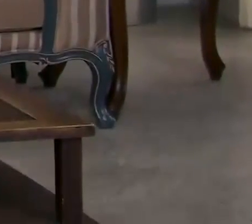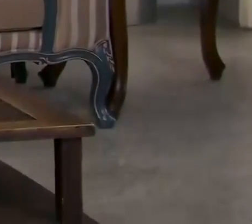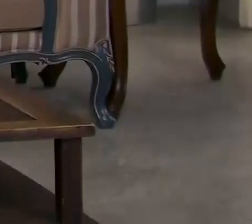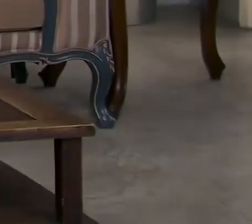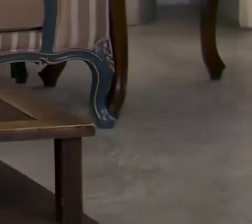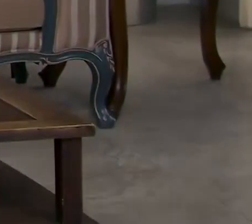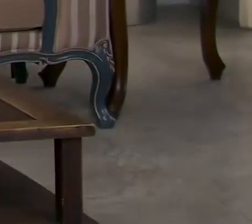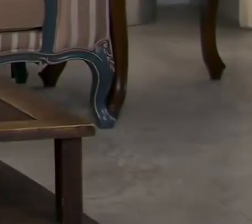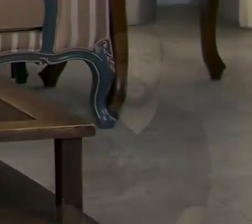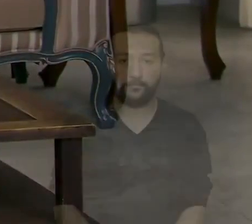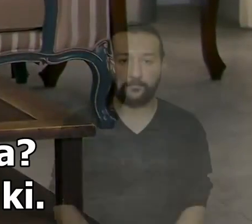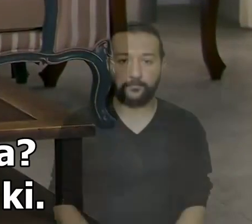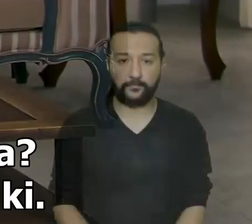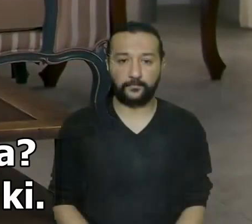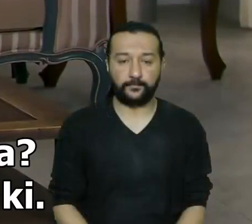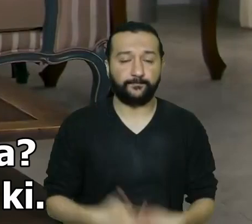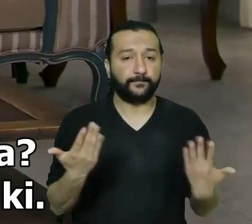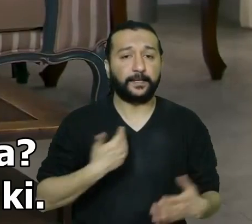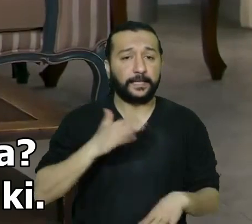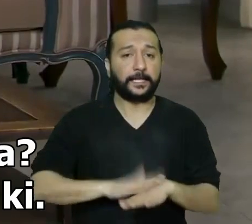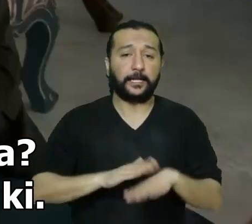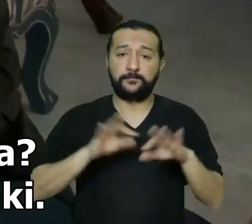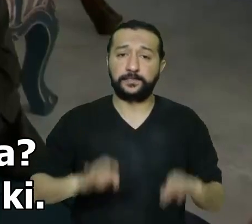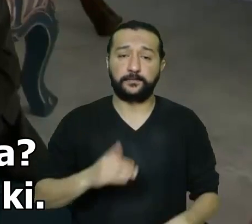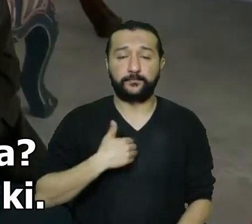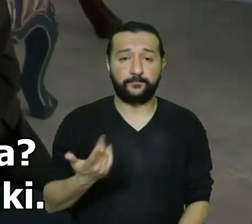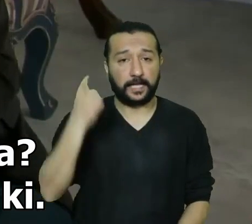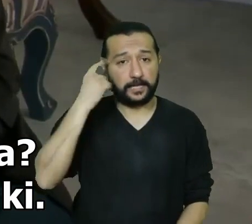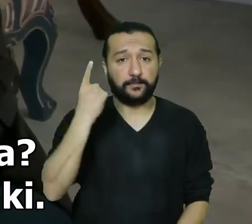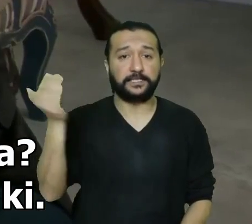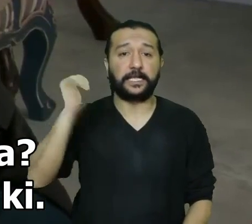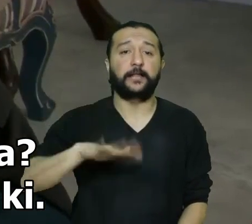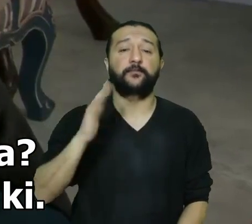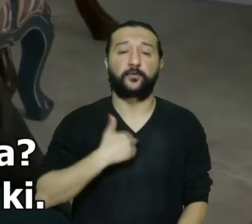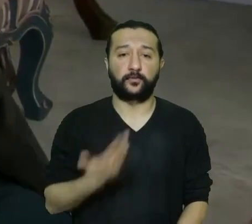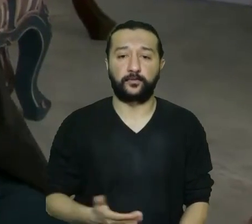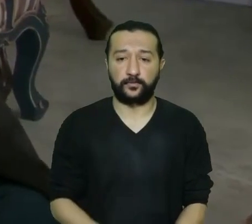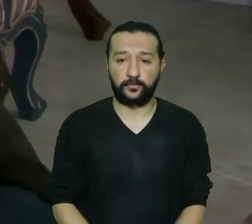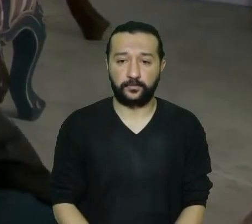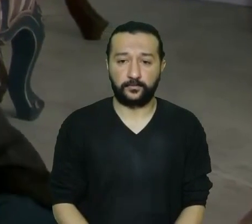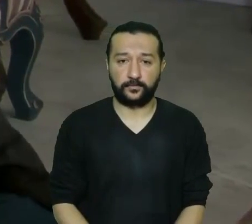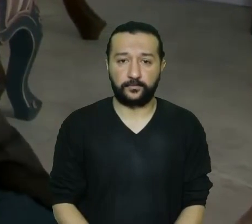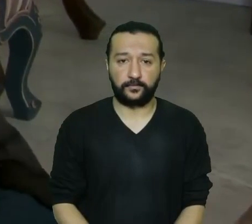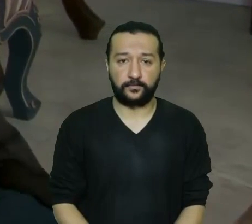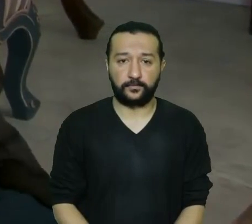düştü, dizüstü kol yasladı koltuğa. İyi de ne yapacağım ben ya? Aklıma da bir şey gelmiyor ki.